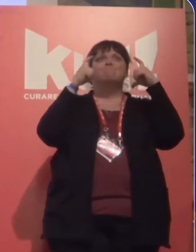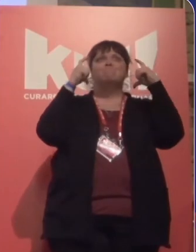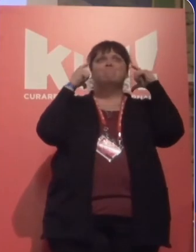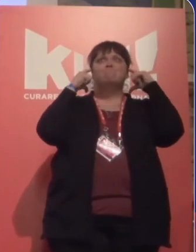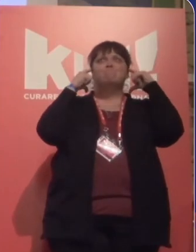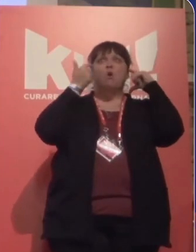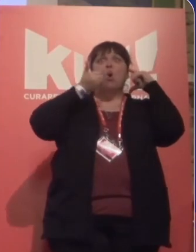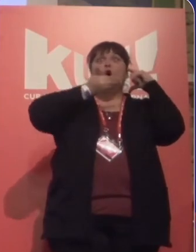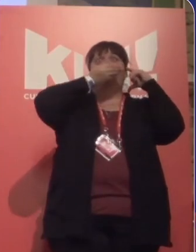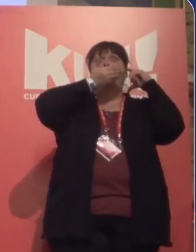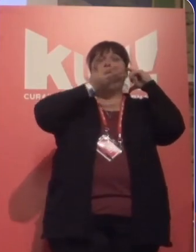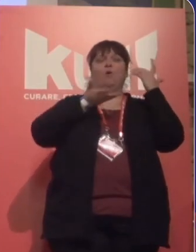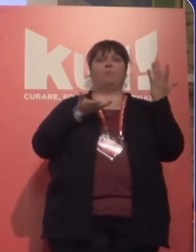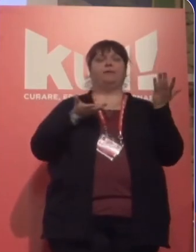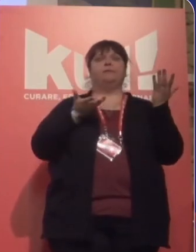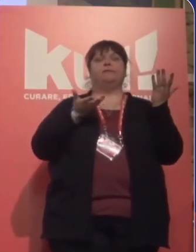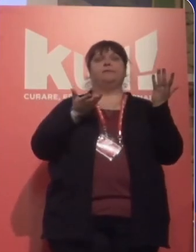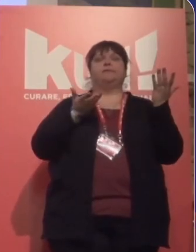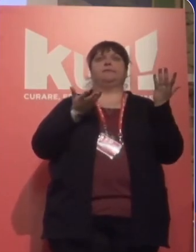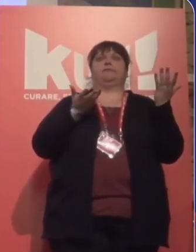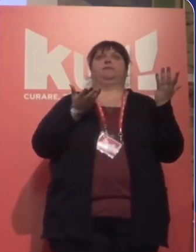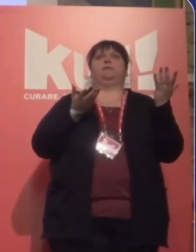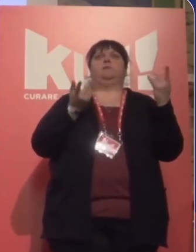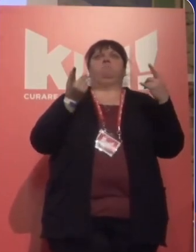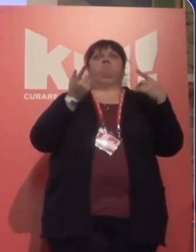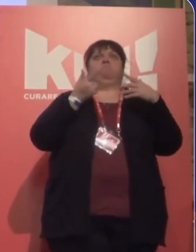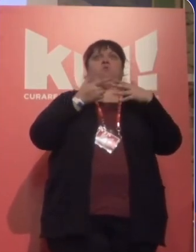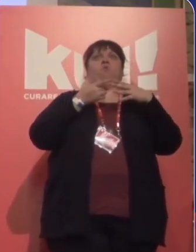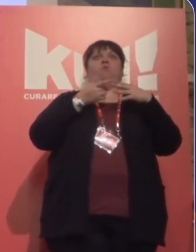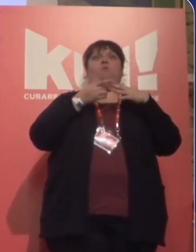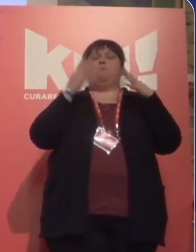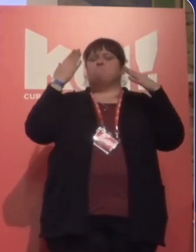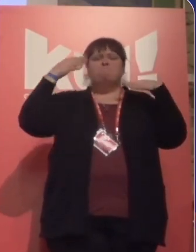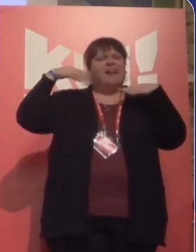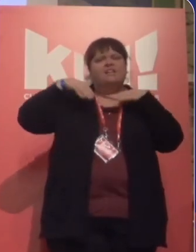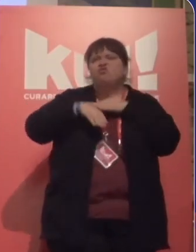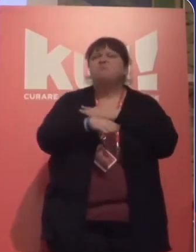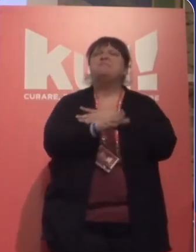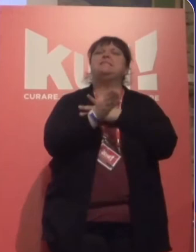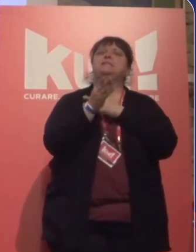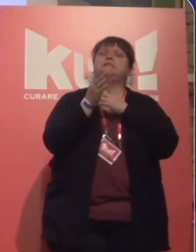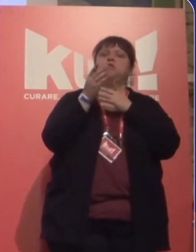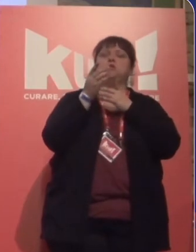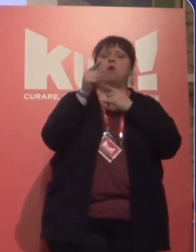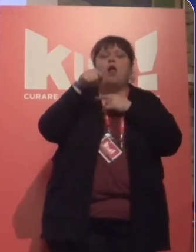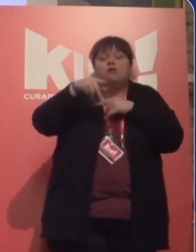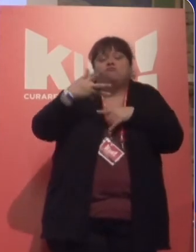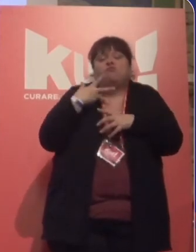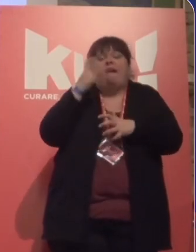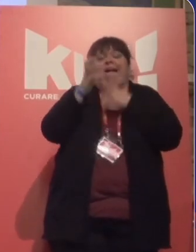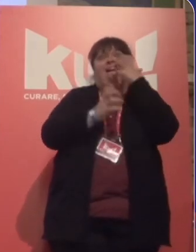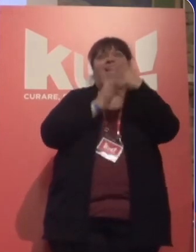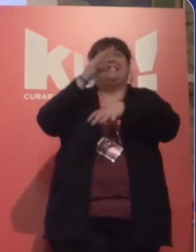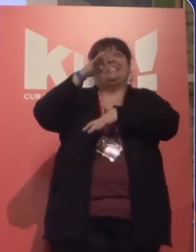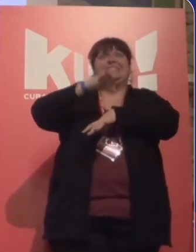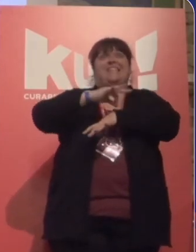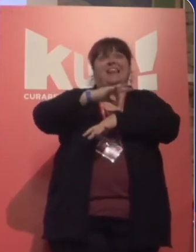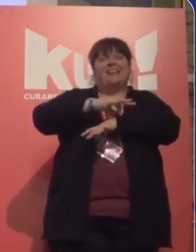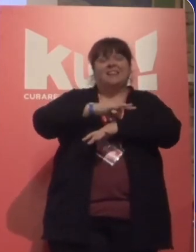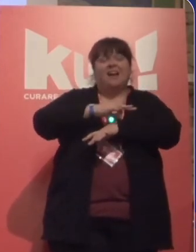una voragine che crisi sanitaria evidentemente ma è pure